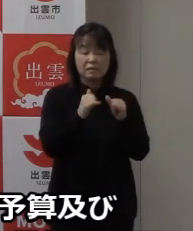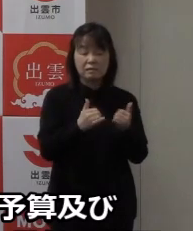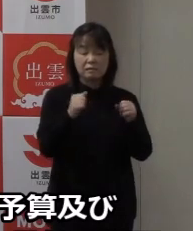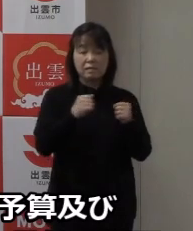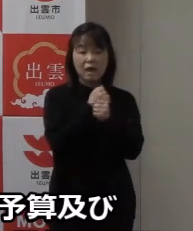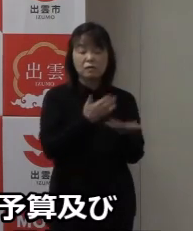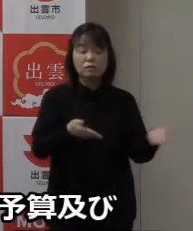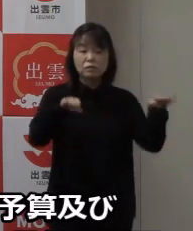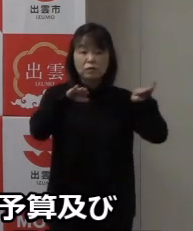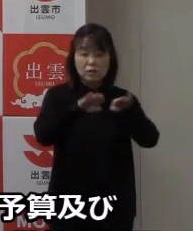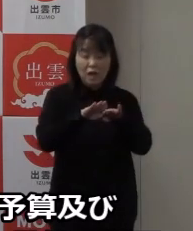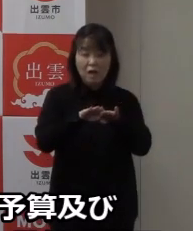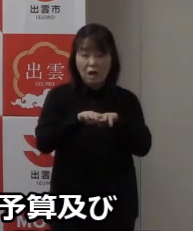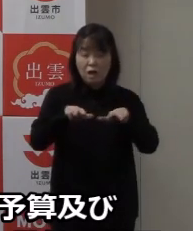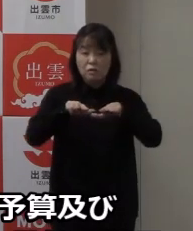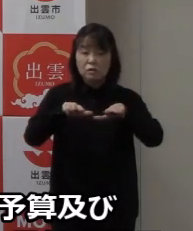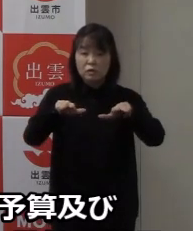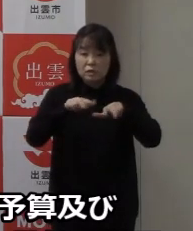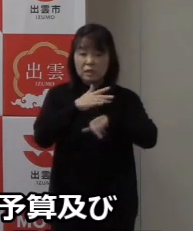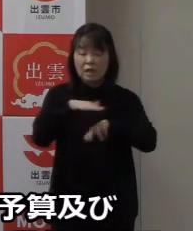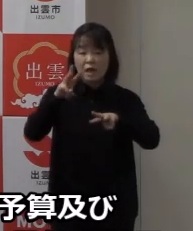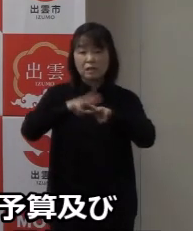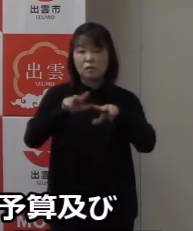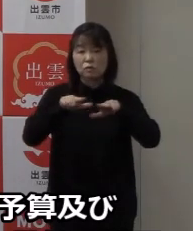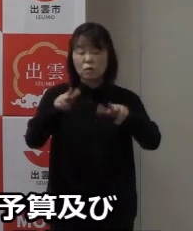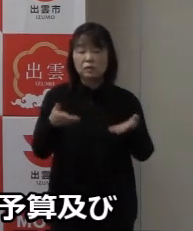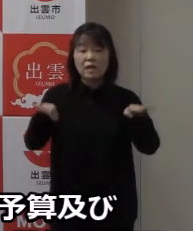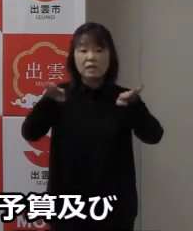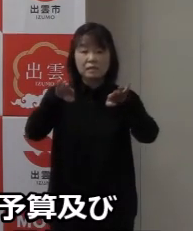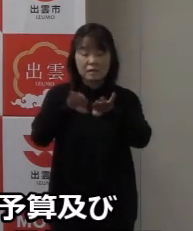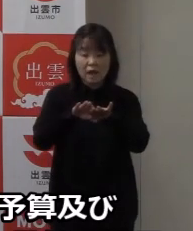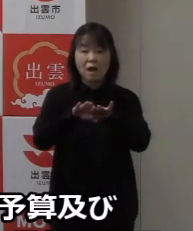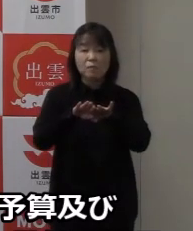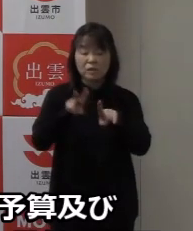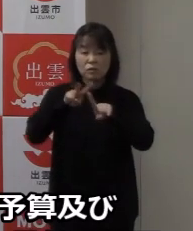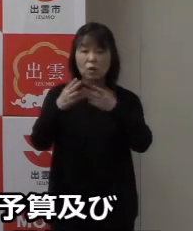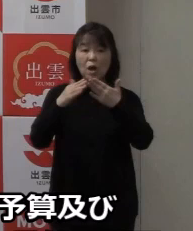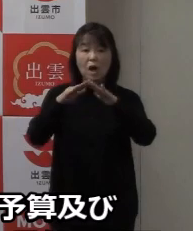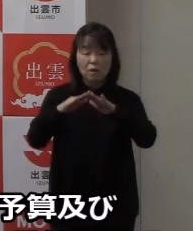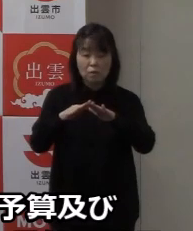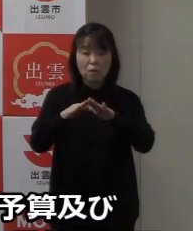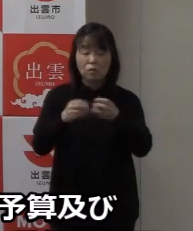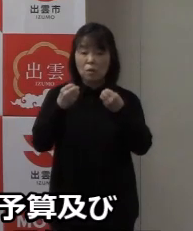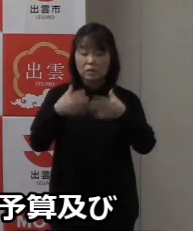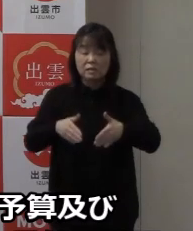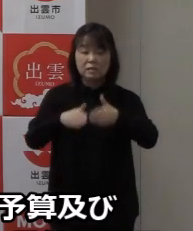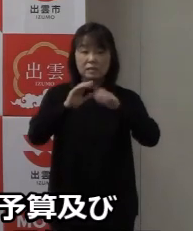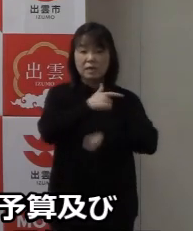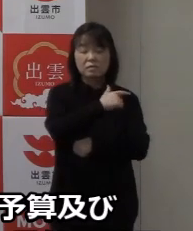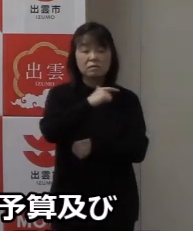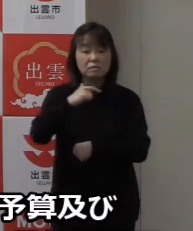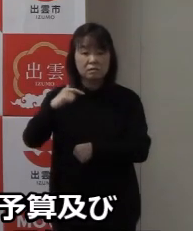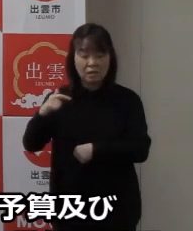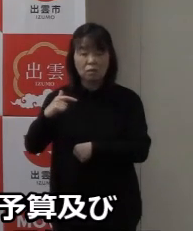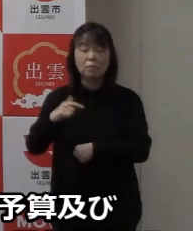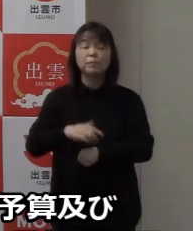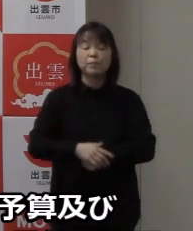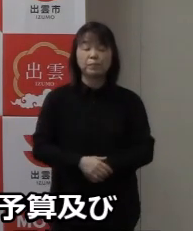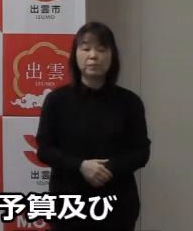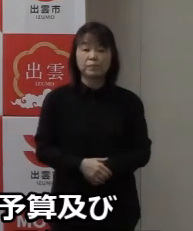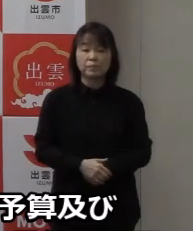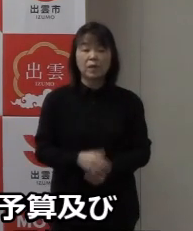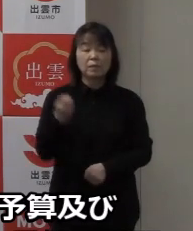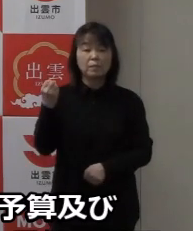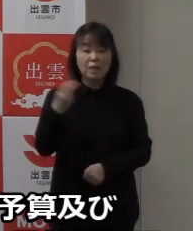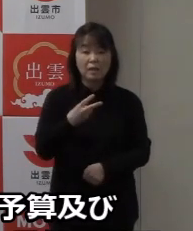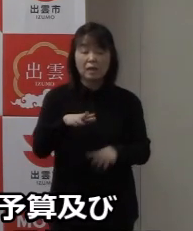び平田の4地区統合小学校等の大規模な建設事業の本格化、さらには現在